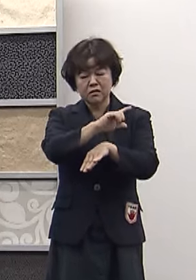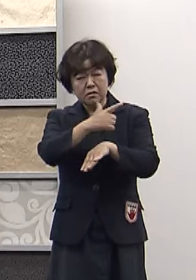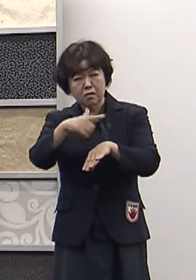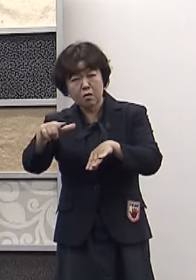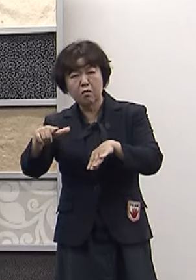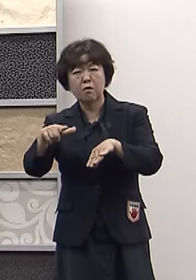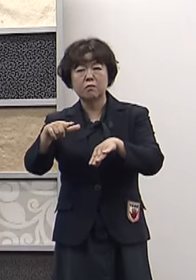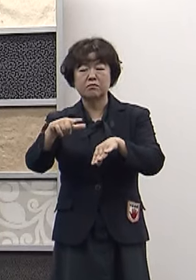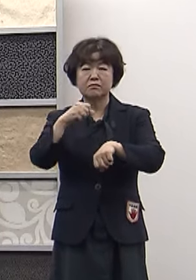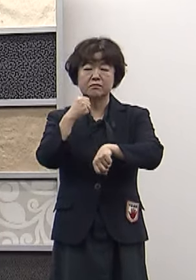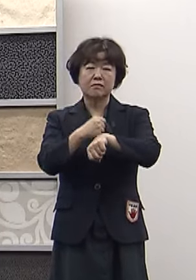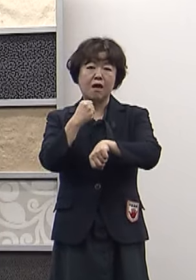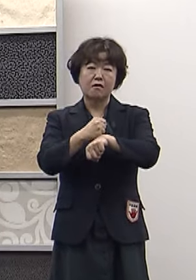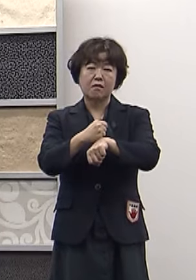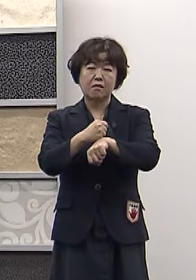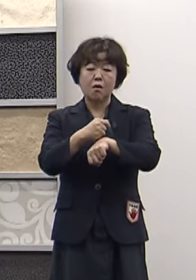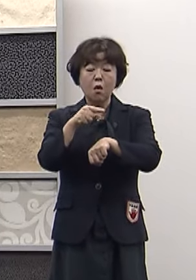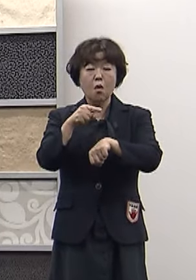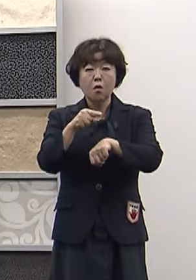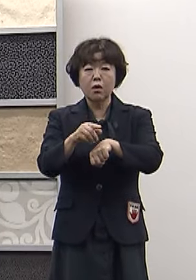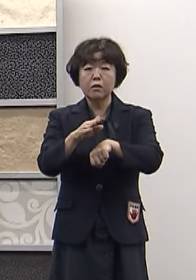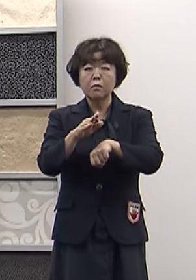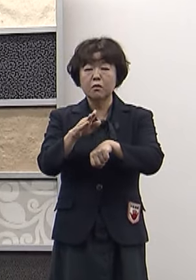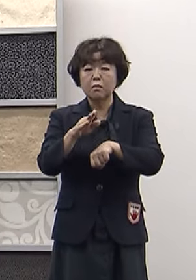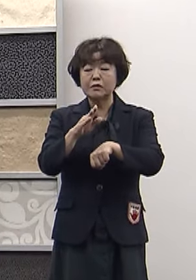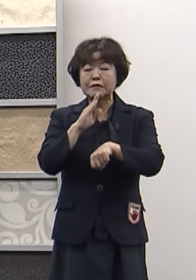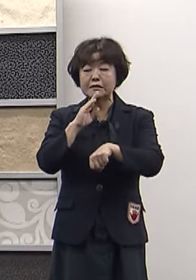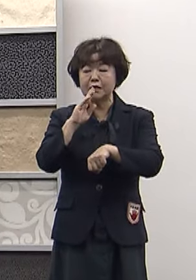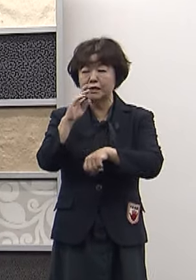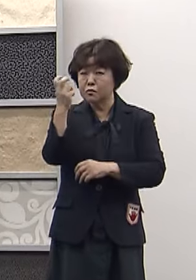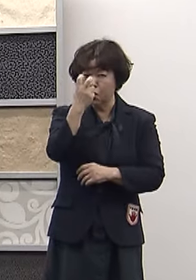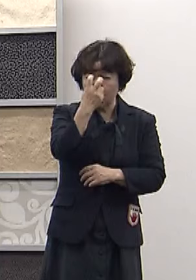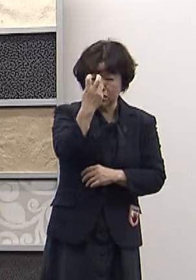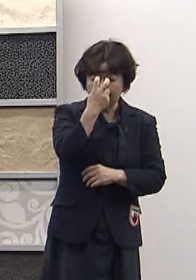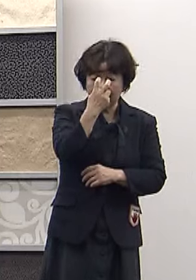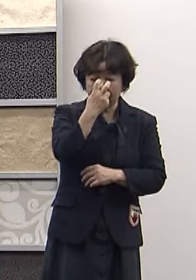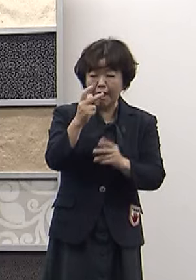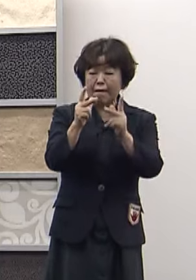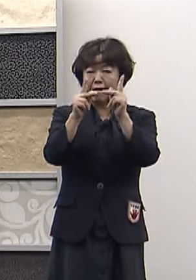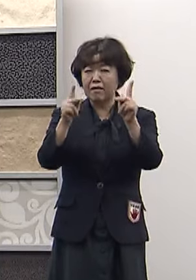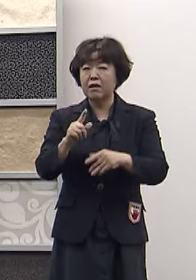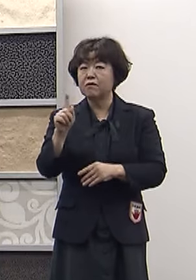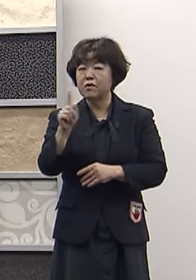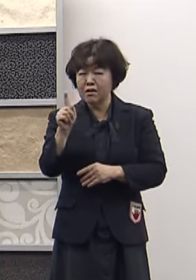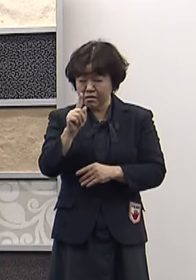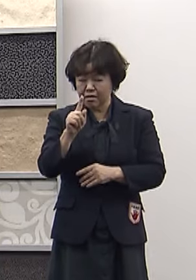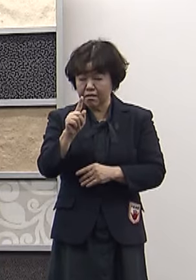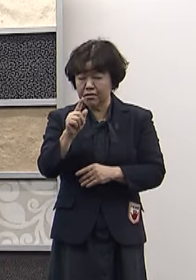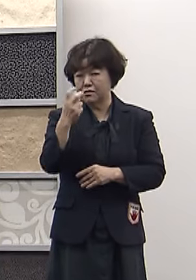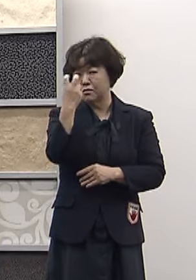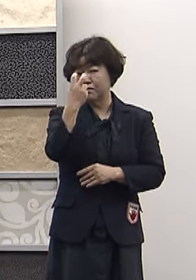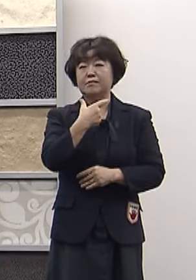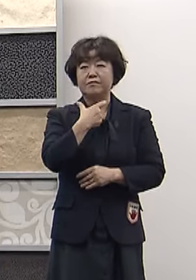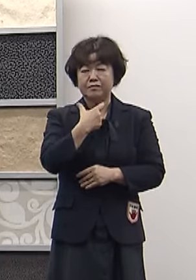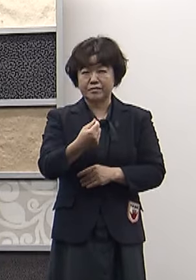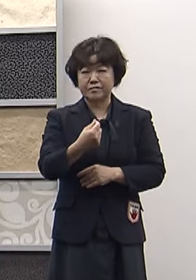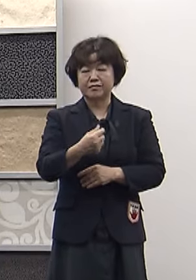、まずはその実態と課題の把握、これをしっかりと進めてまいりたいと考えております。